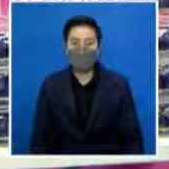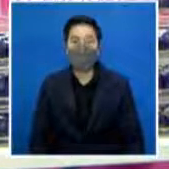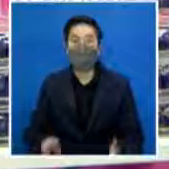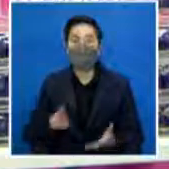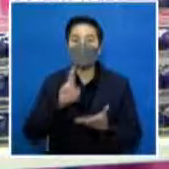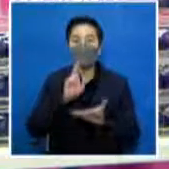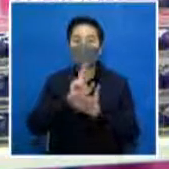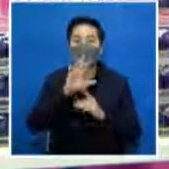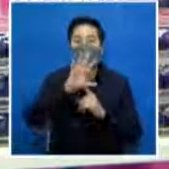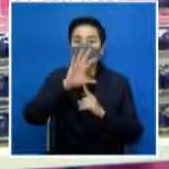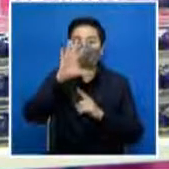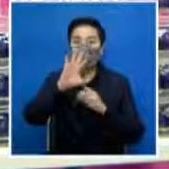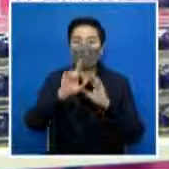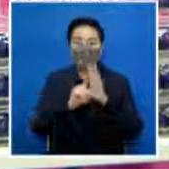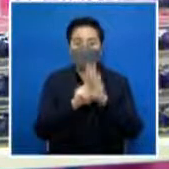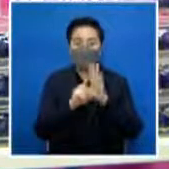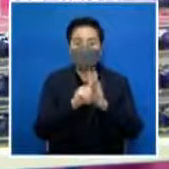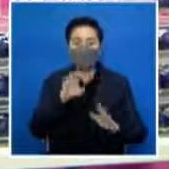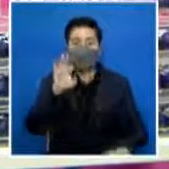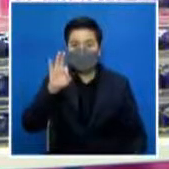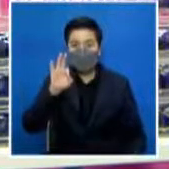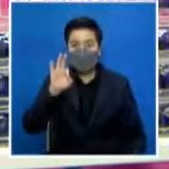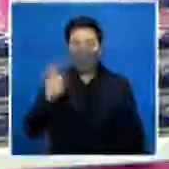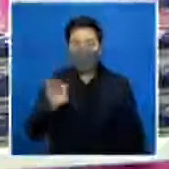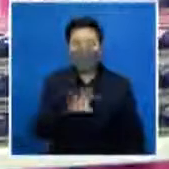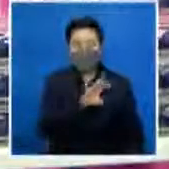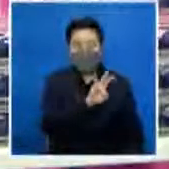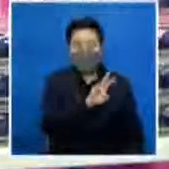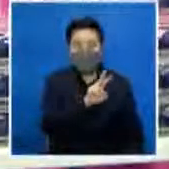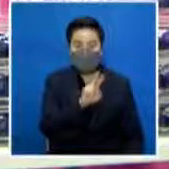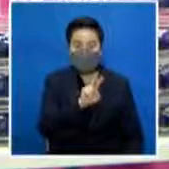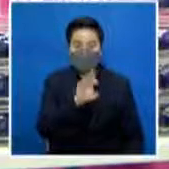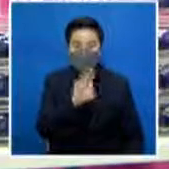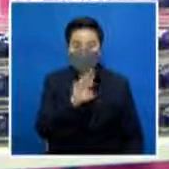อันดับที่5หมุนครั้งที่9เลขที่ออก